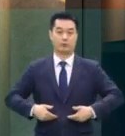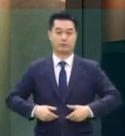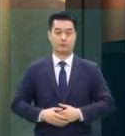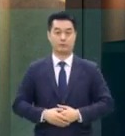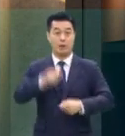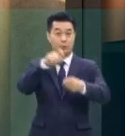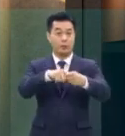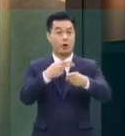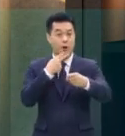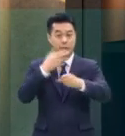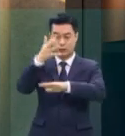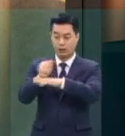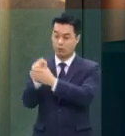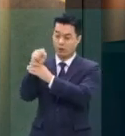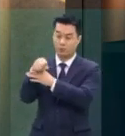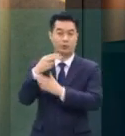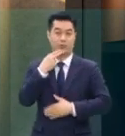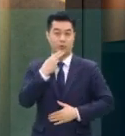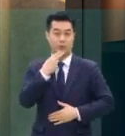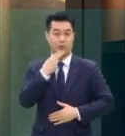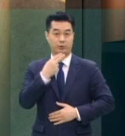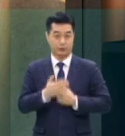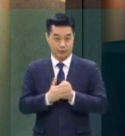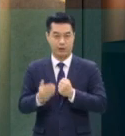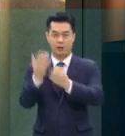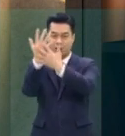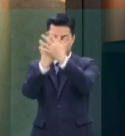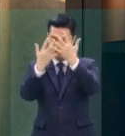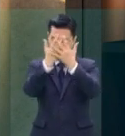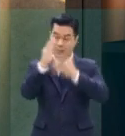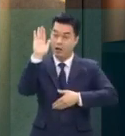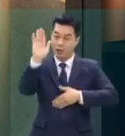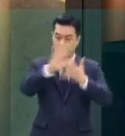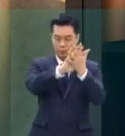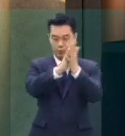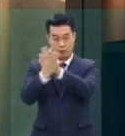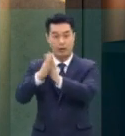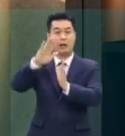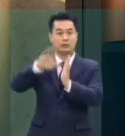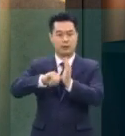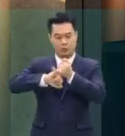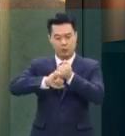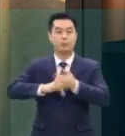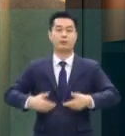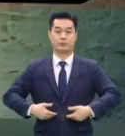목표 없이 성과를 낼 수는 없습니다 불확실한 대전 함의 시대에는 더욱 절실합니다